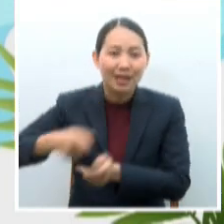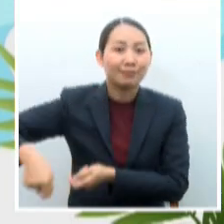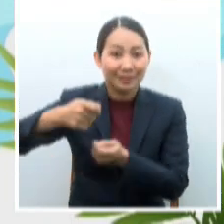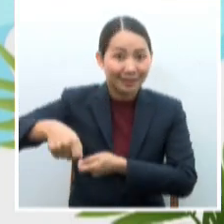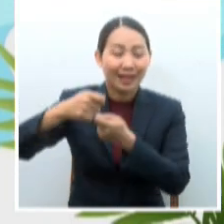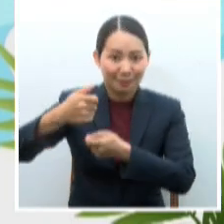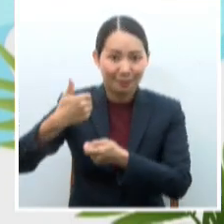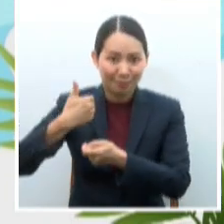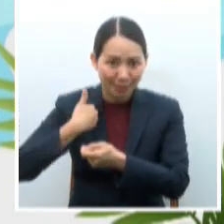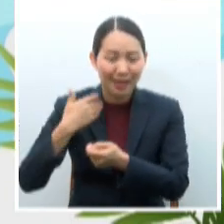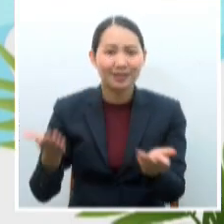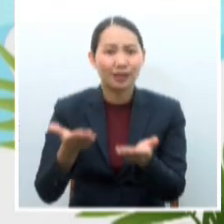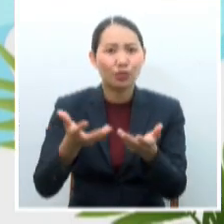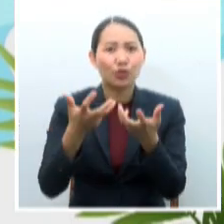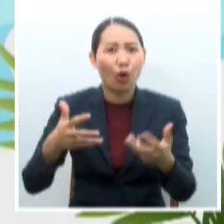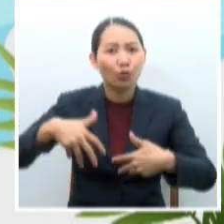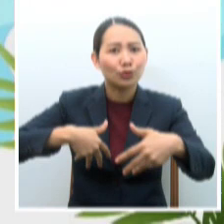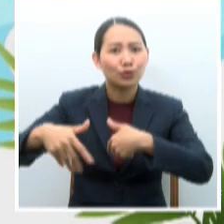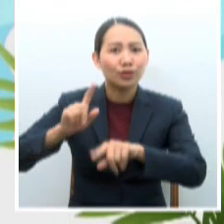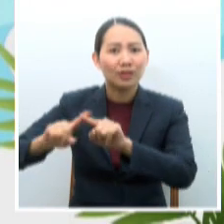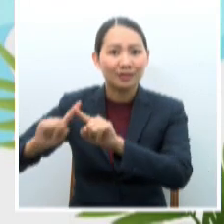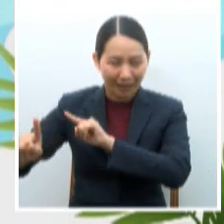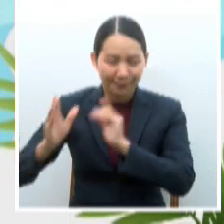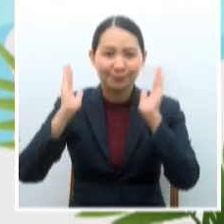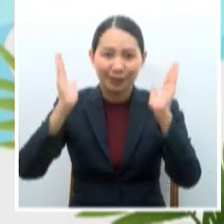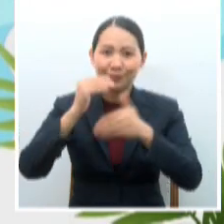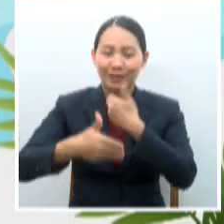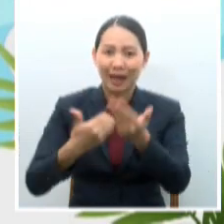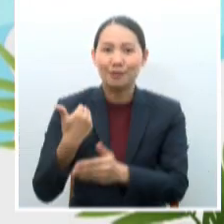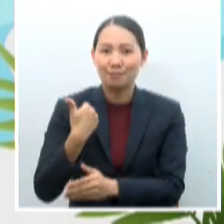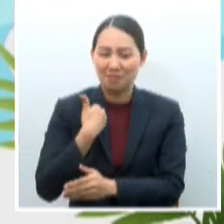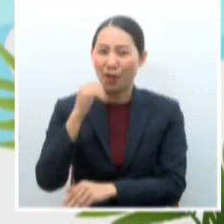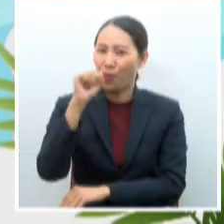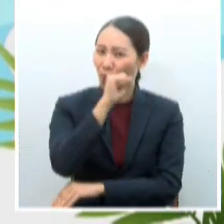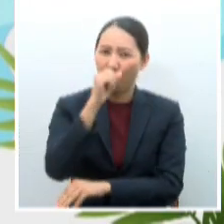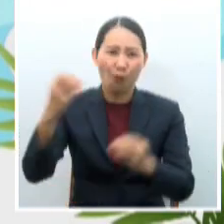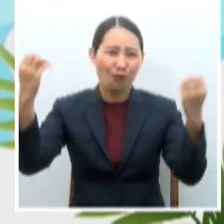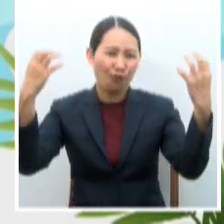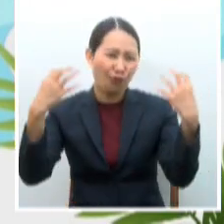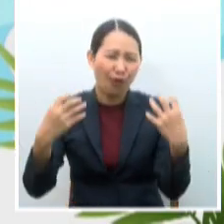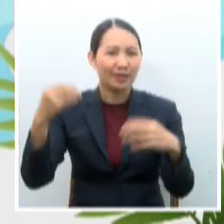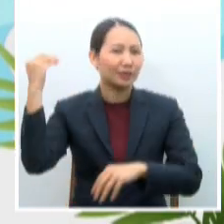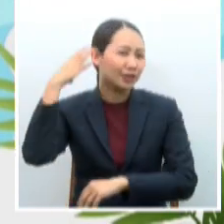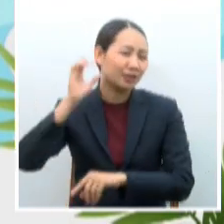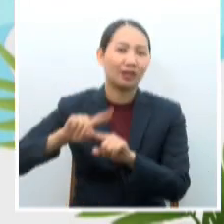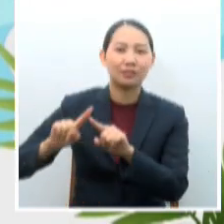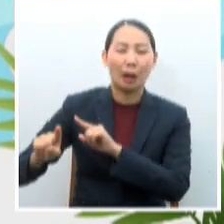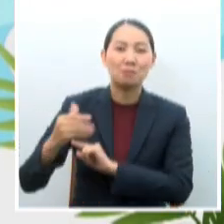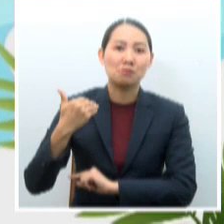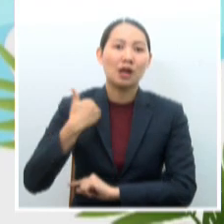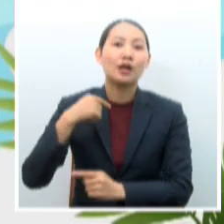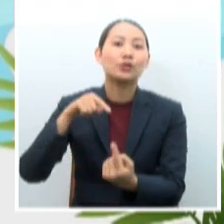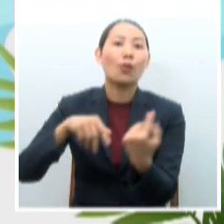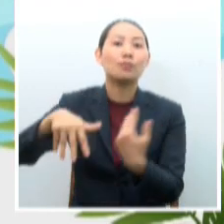มไปถึงการแสดง 3D mapping ประกอบแสงเสียงแล้วก็เอฟเฟกต์พิเศษด้วยนะคะนั่นคือบรรยากาศที่จะเกิดขึ้น ึ้นนะคะ